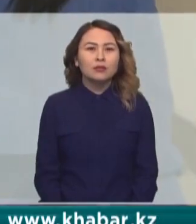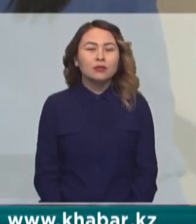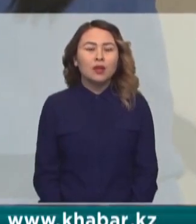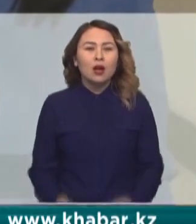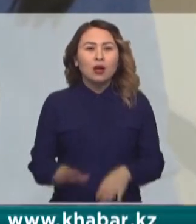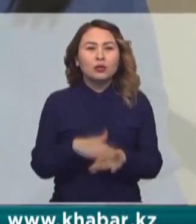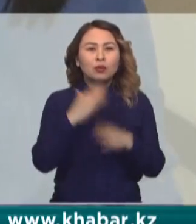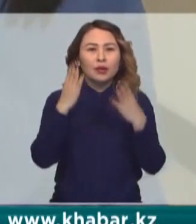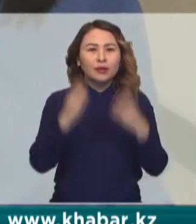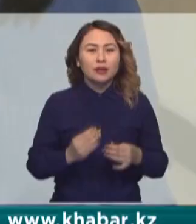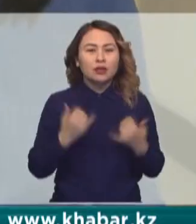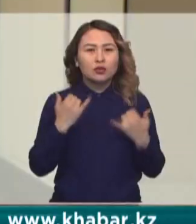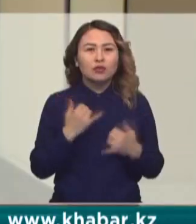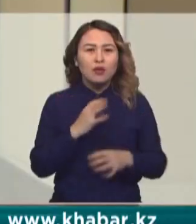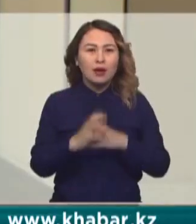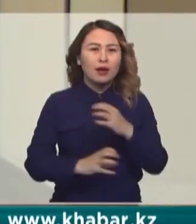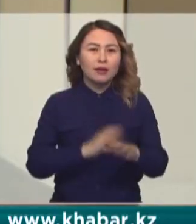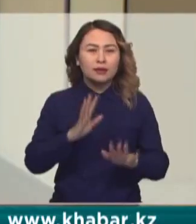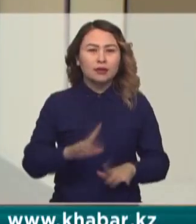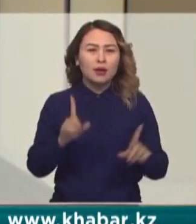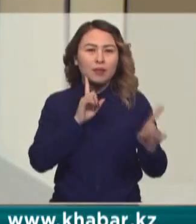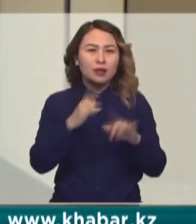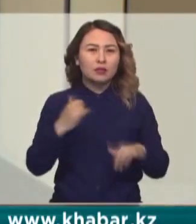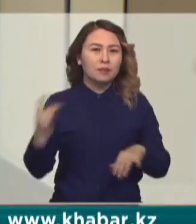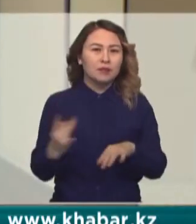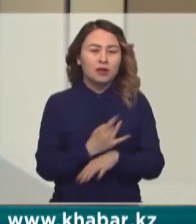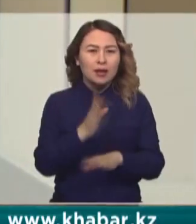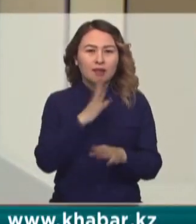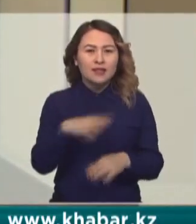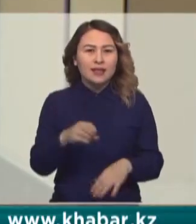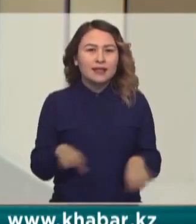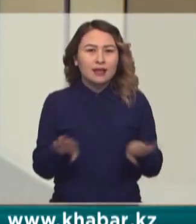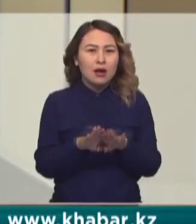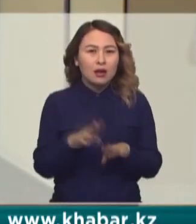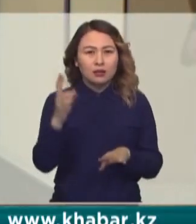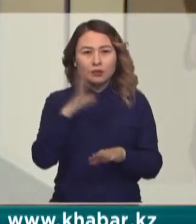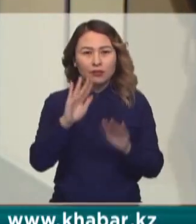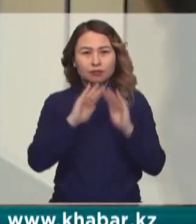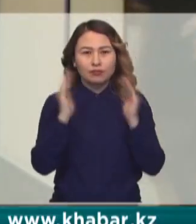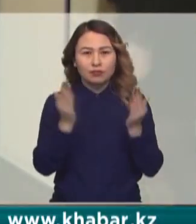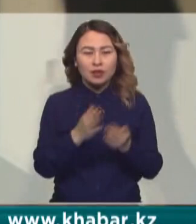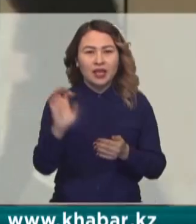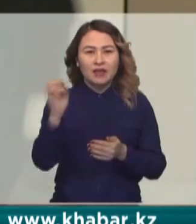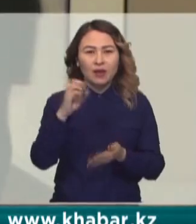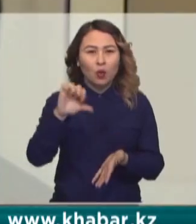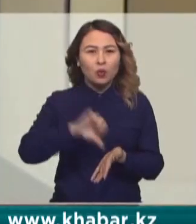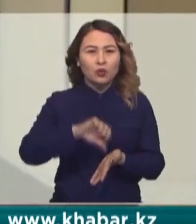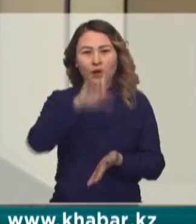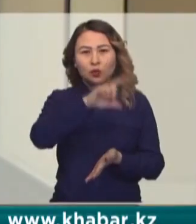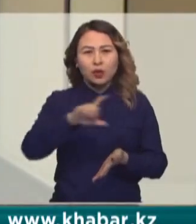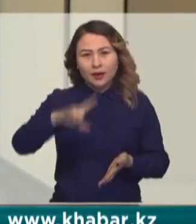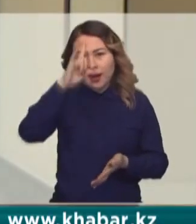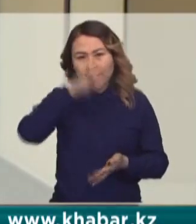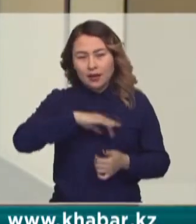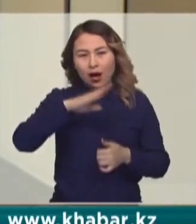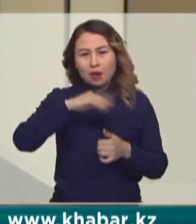Қайырлы күн, Азамат. Халықаралық форумның алғашқы отырысы жабық форматта өтті. Онда Еуразиялық экономикалық одаққа мүше мемлекеттер Қазақстан,